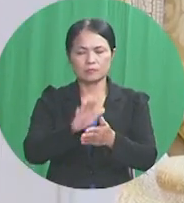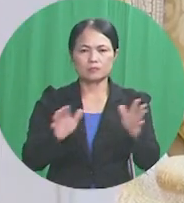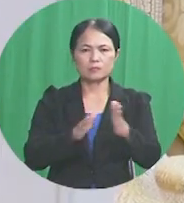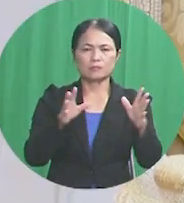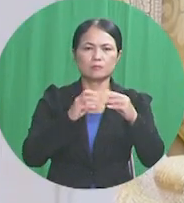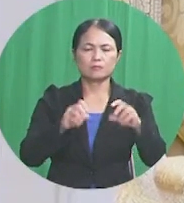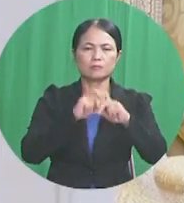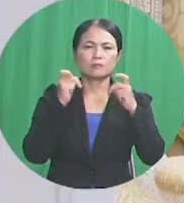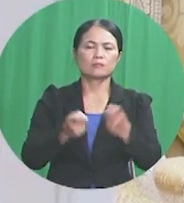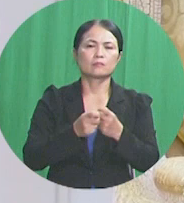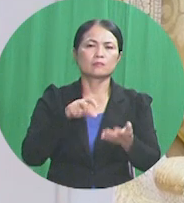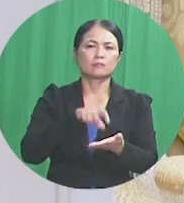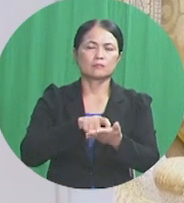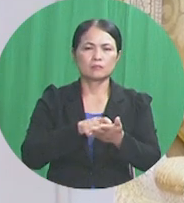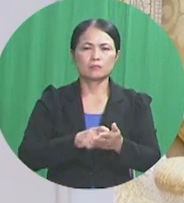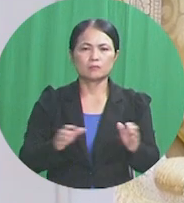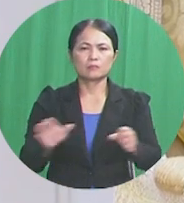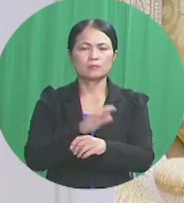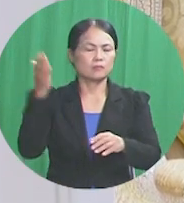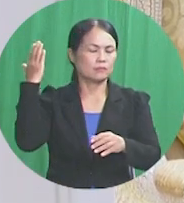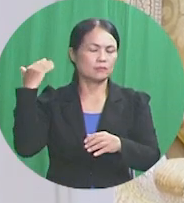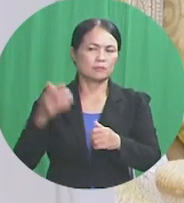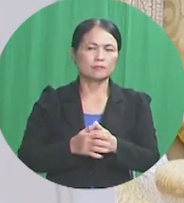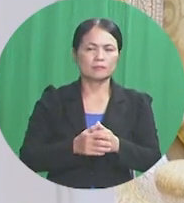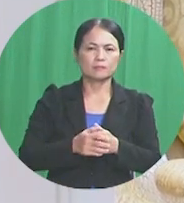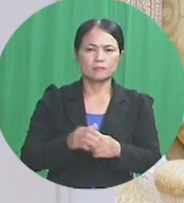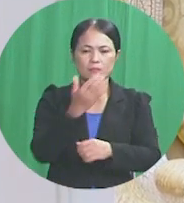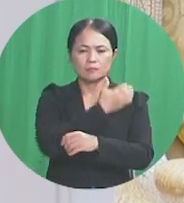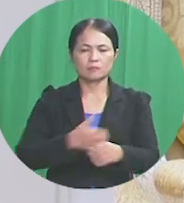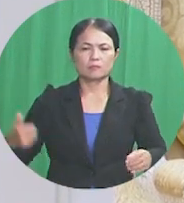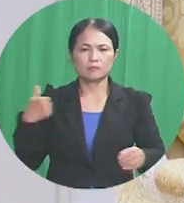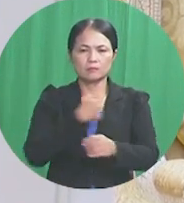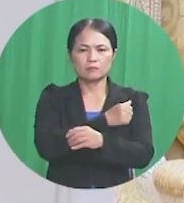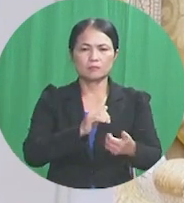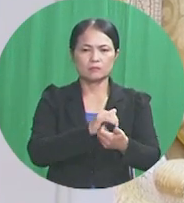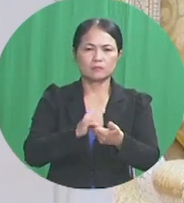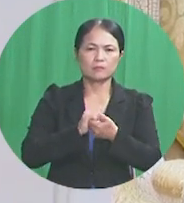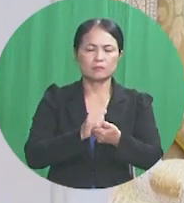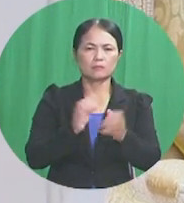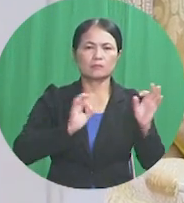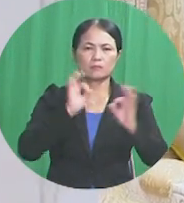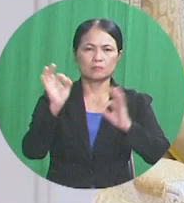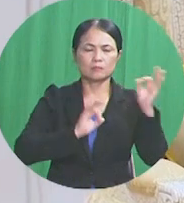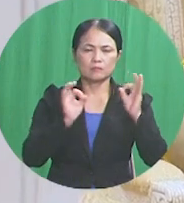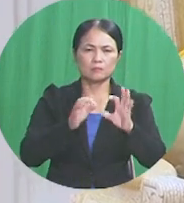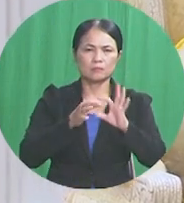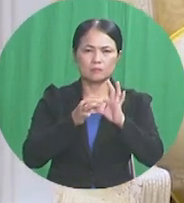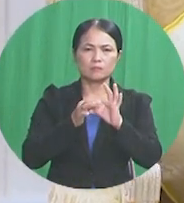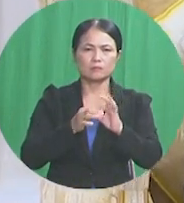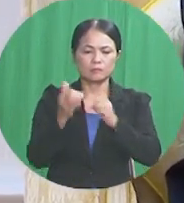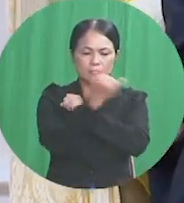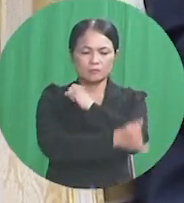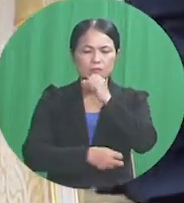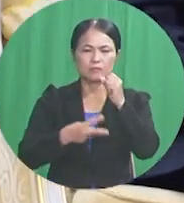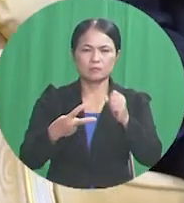บาตคณะกรรมธิการกอนดาลวิสามัญกอนลองหมกสำหรับเดชโชบานไอเกือบหีบจมพูกาวีดมไลในตำแหน่งตำนงระเวียงประเท